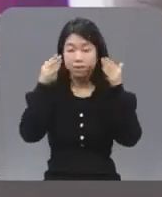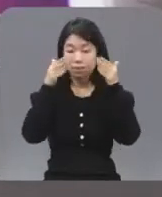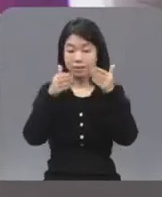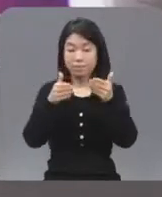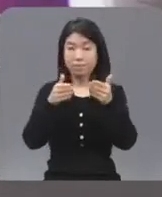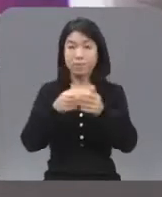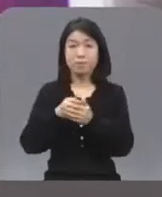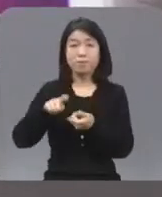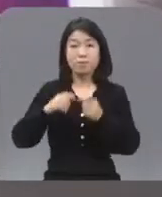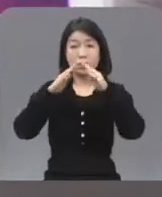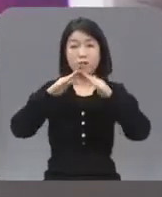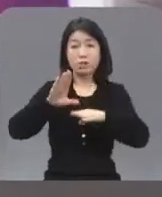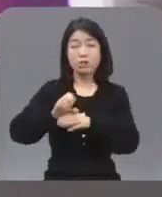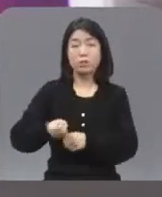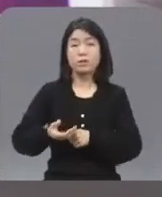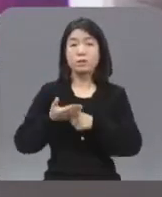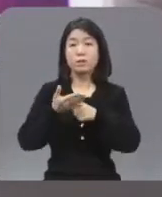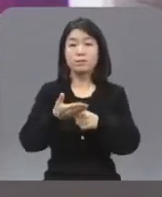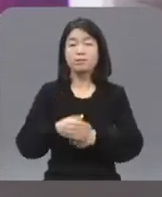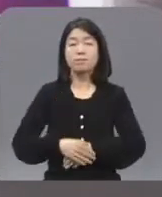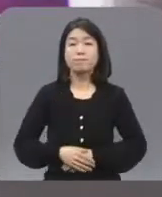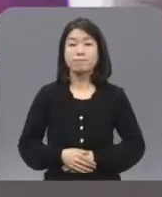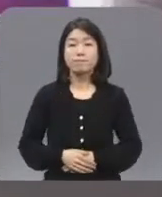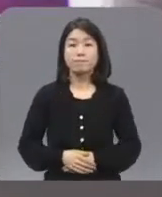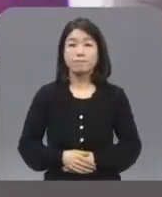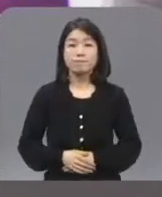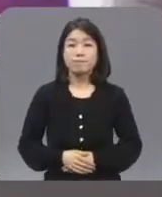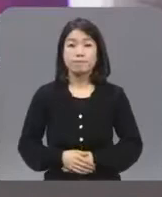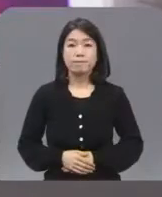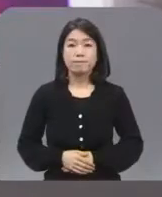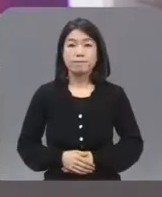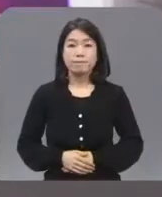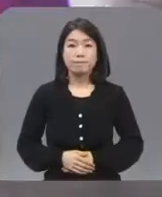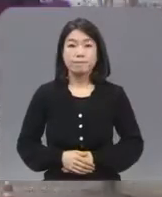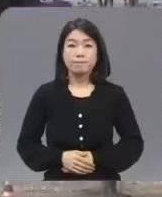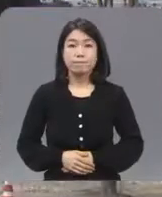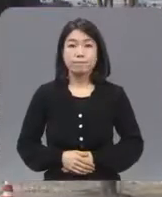네트워크 소식 전주방송총국 조경모 기자입니다.